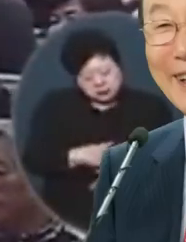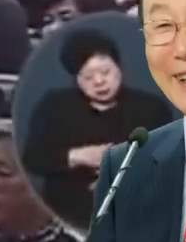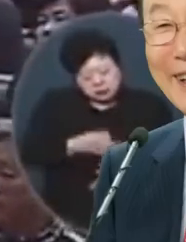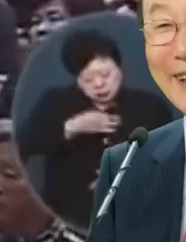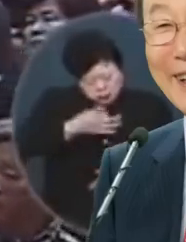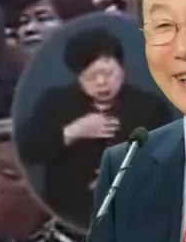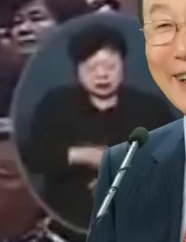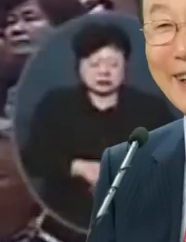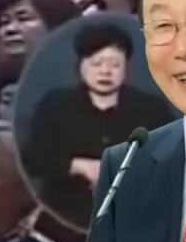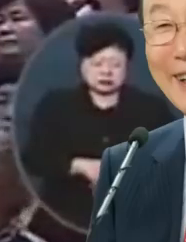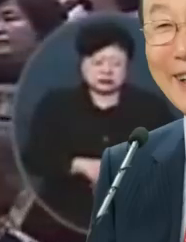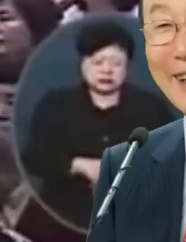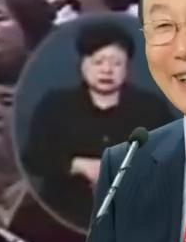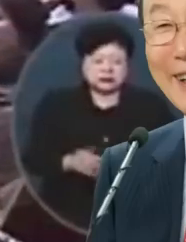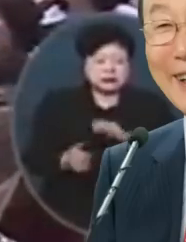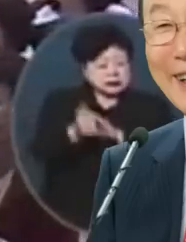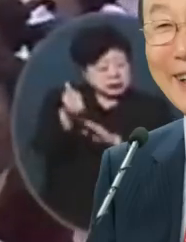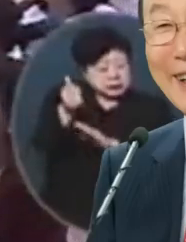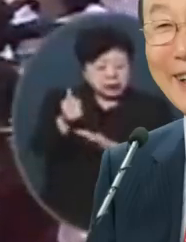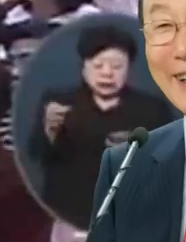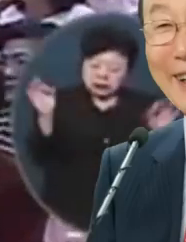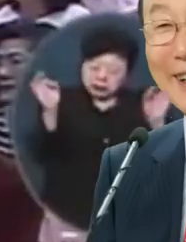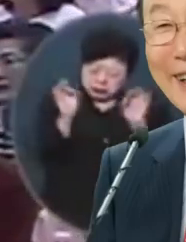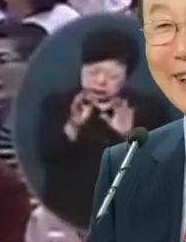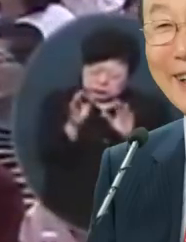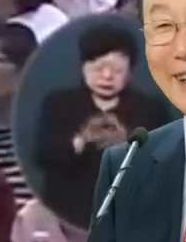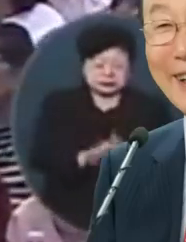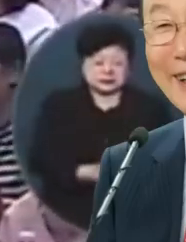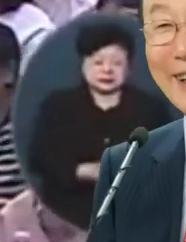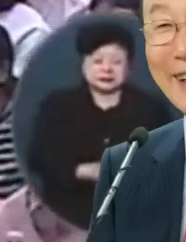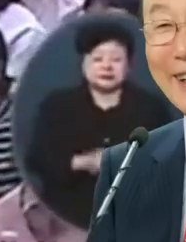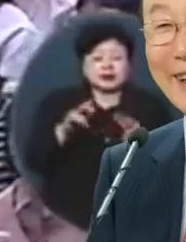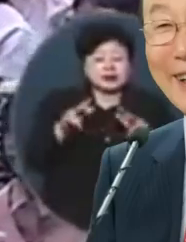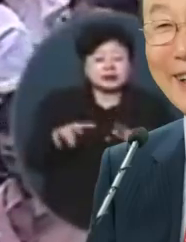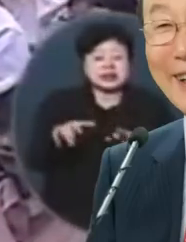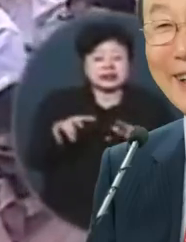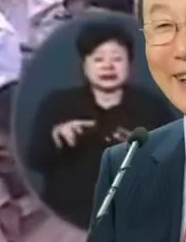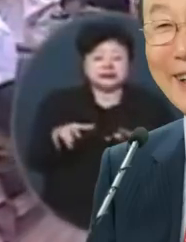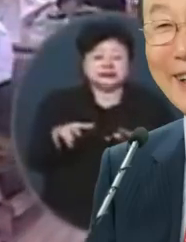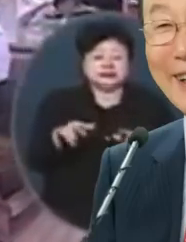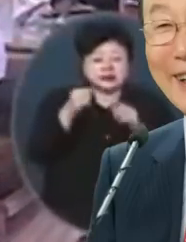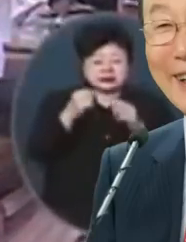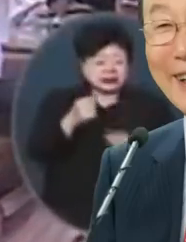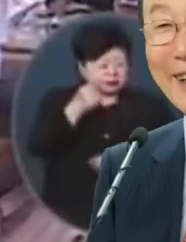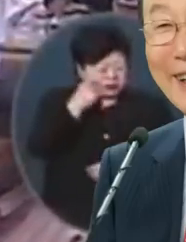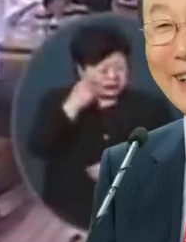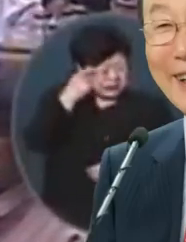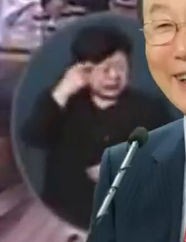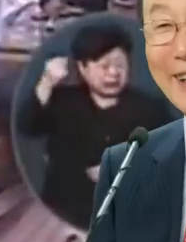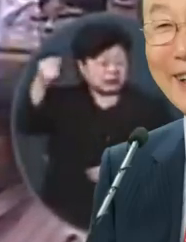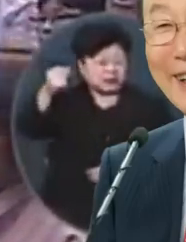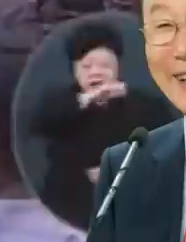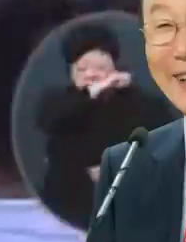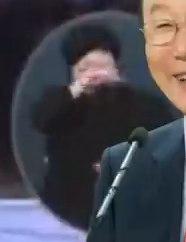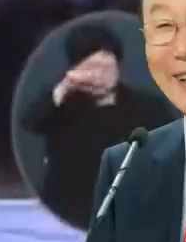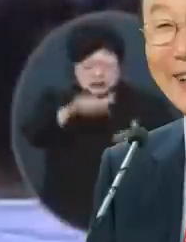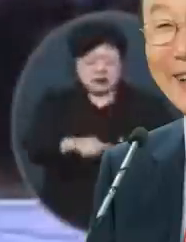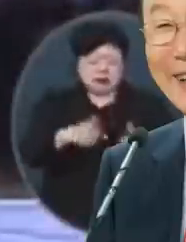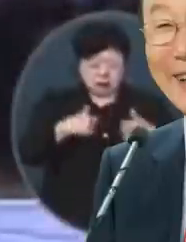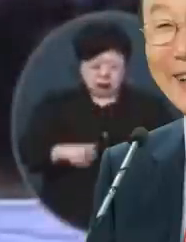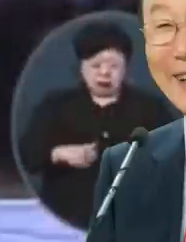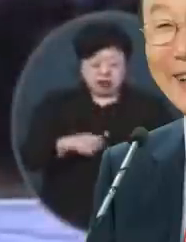피곤해져서 삶의 희망이 사라져가기 시작했습니다. 이제는 살 수 없다고 생각하고 인생을